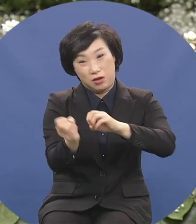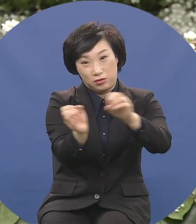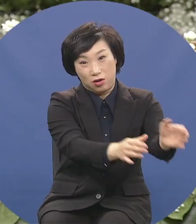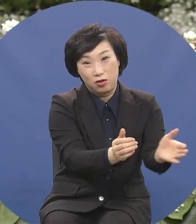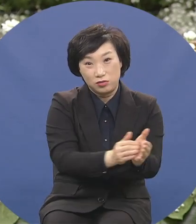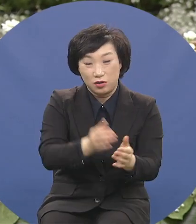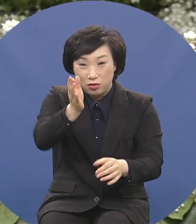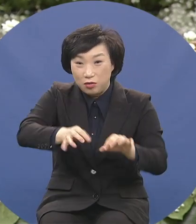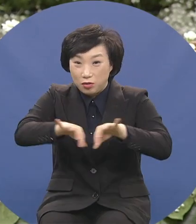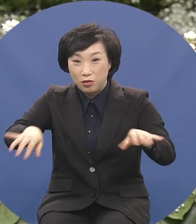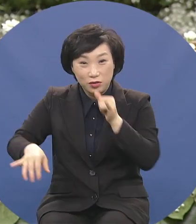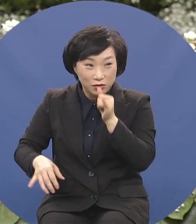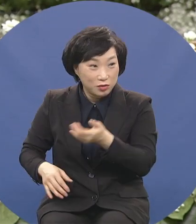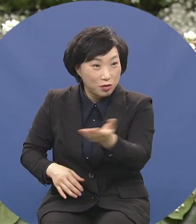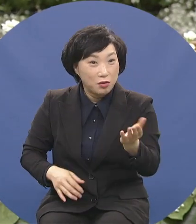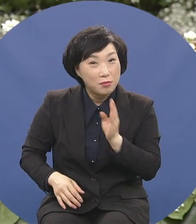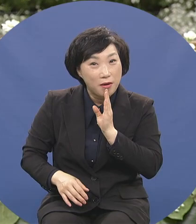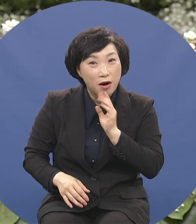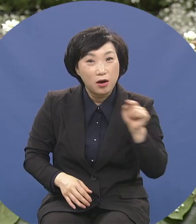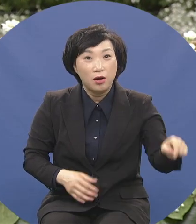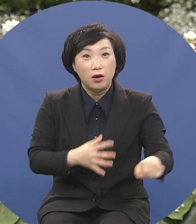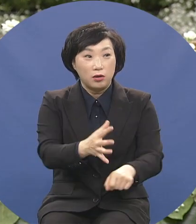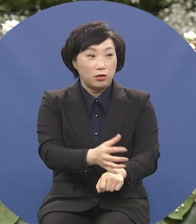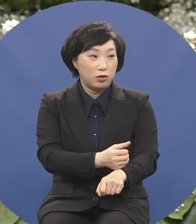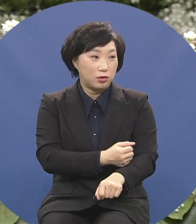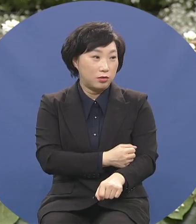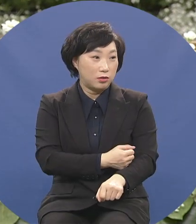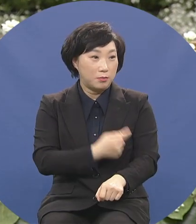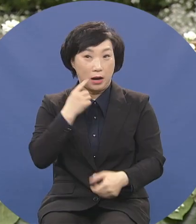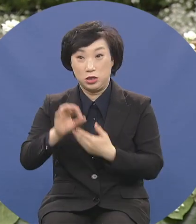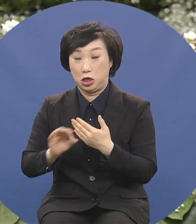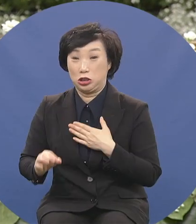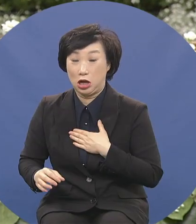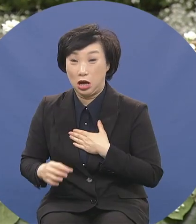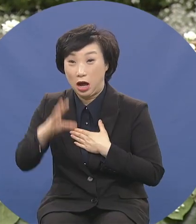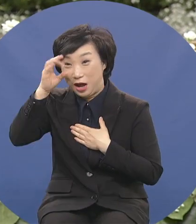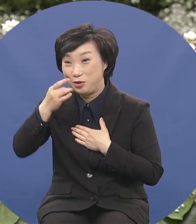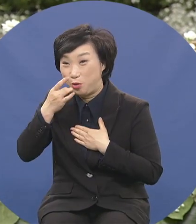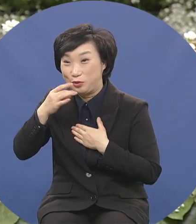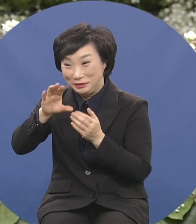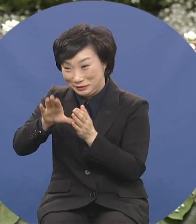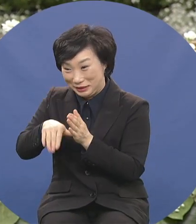그런데 만약에 내가 알곡이라면